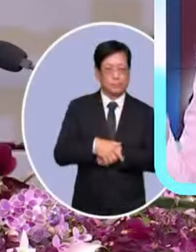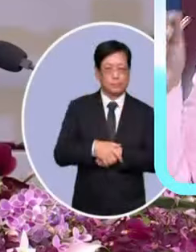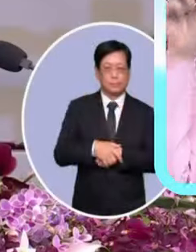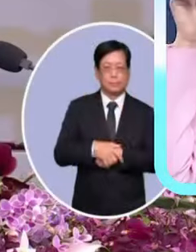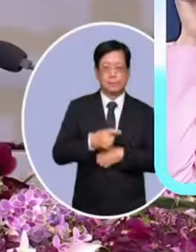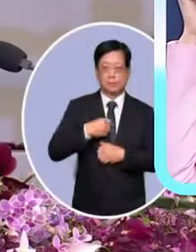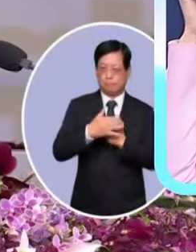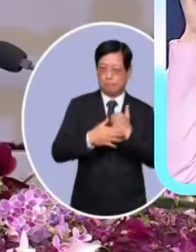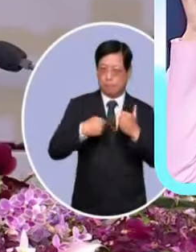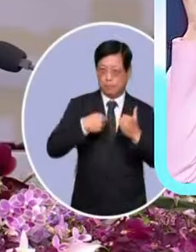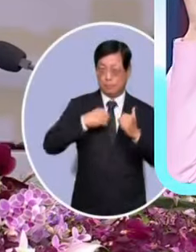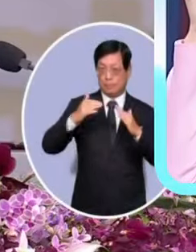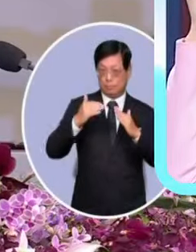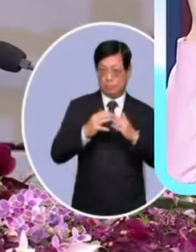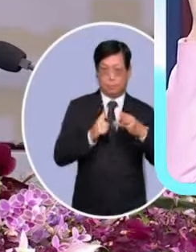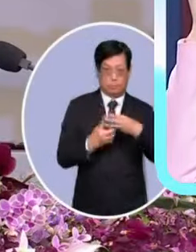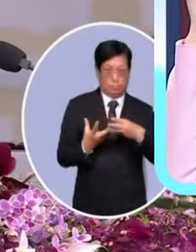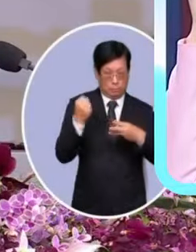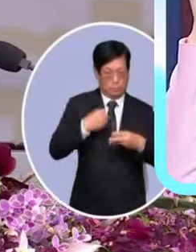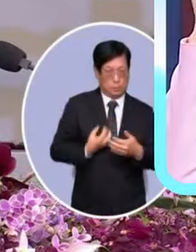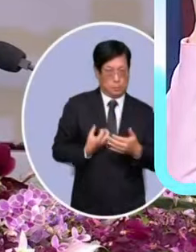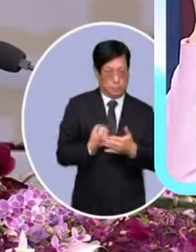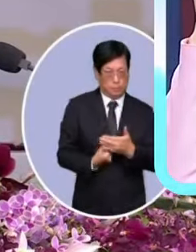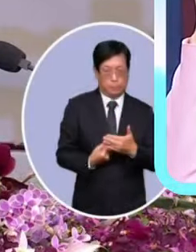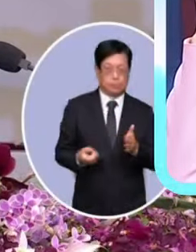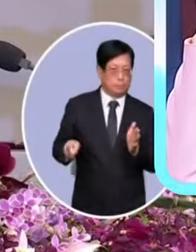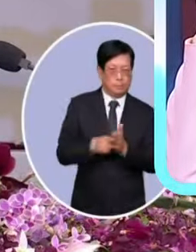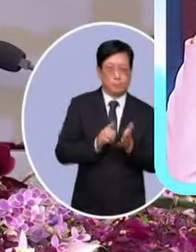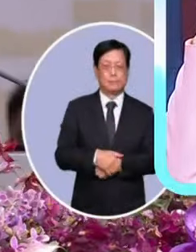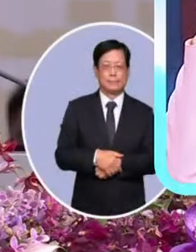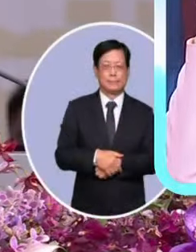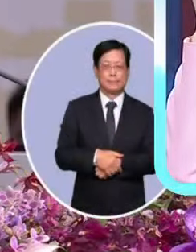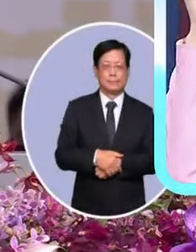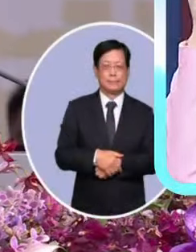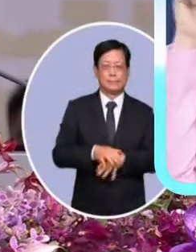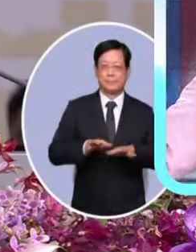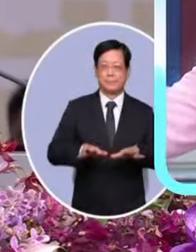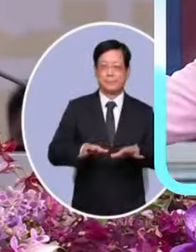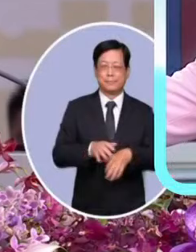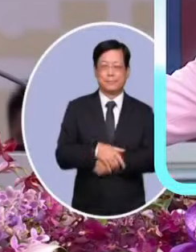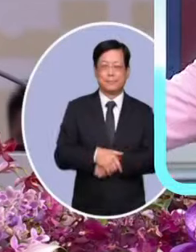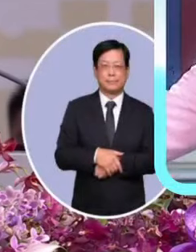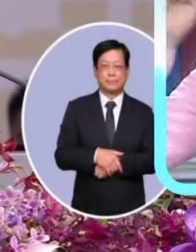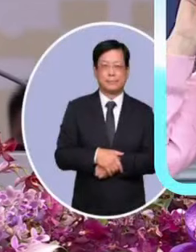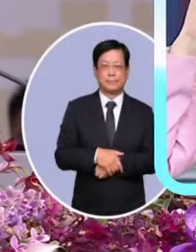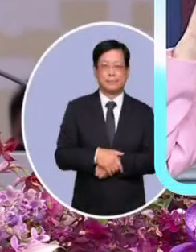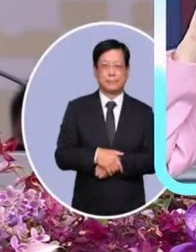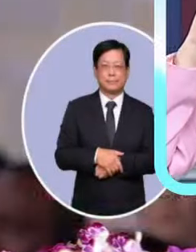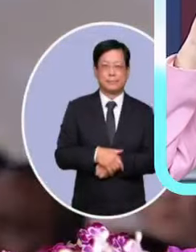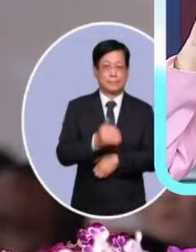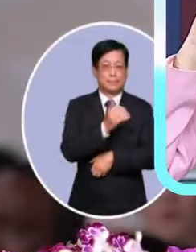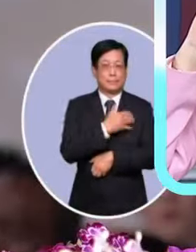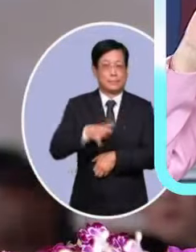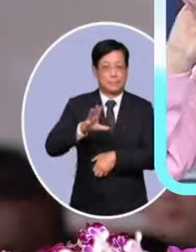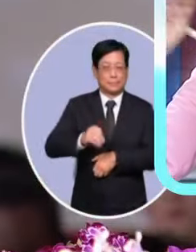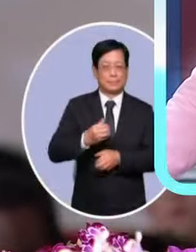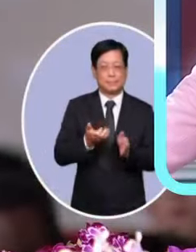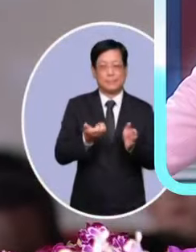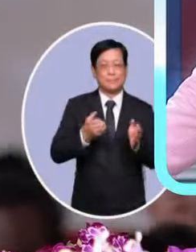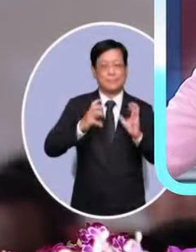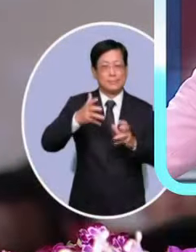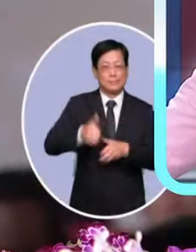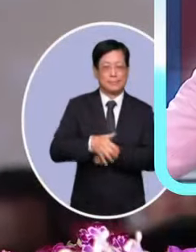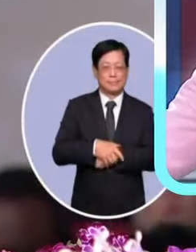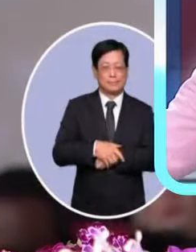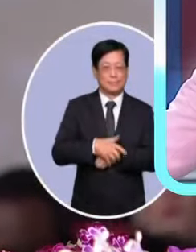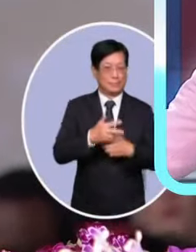你只会讲一些话术啦，那虚无缥缈，没有具体内容的。 打炸他很硬哦，他说即便